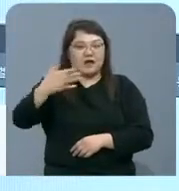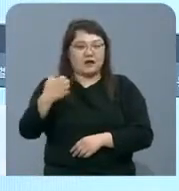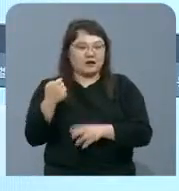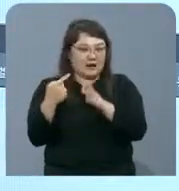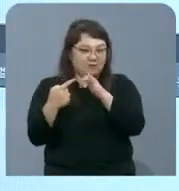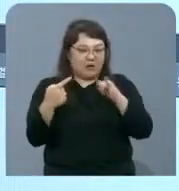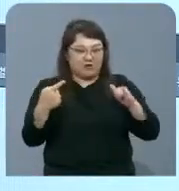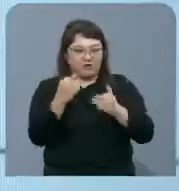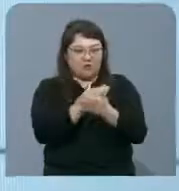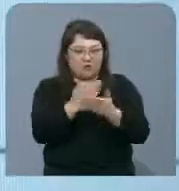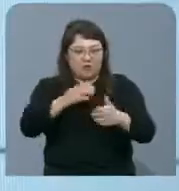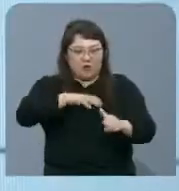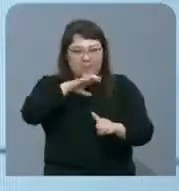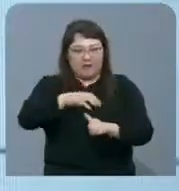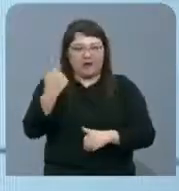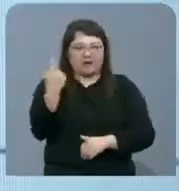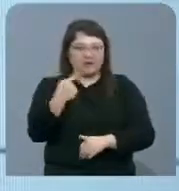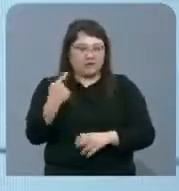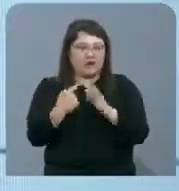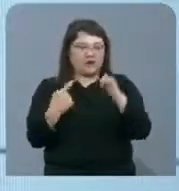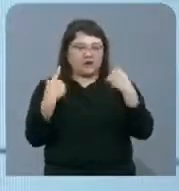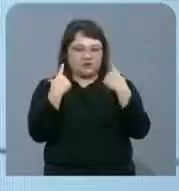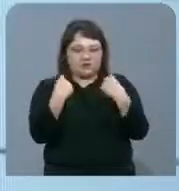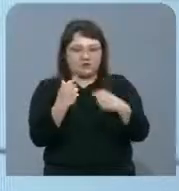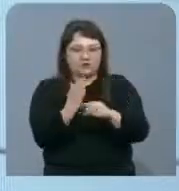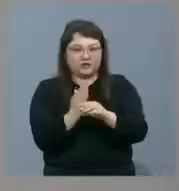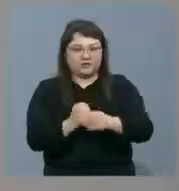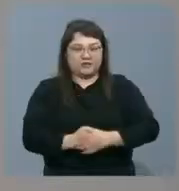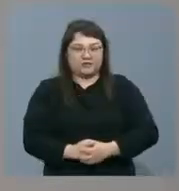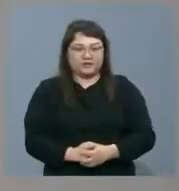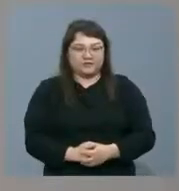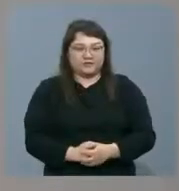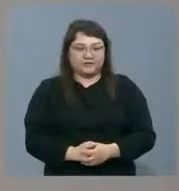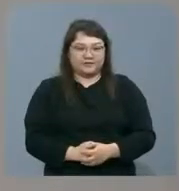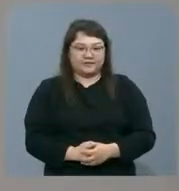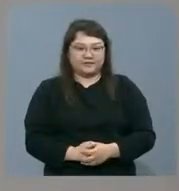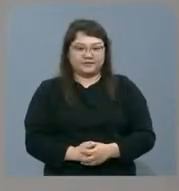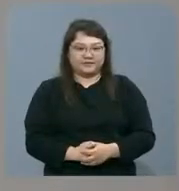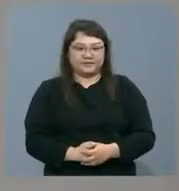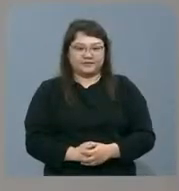자가격리자는 1,000명대를 유지하고 있습니다. KBS 뉴스 허지영입니다.